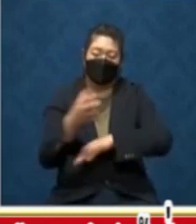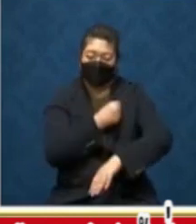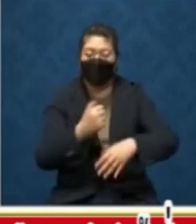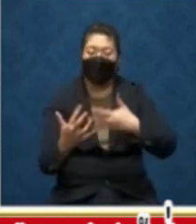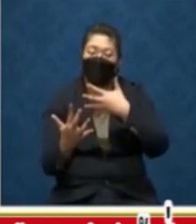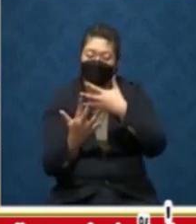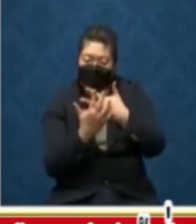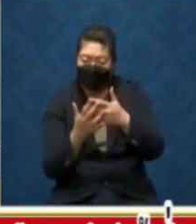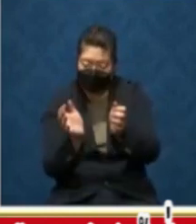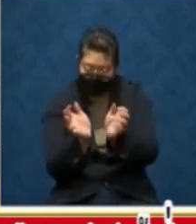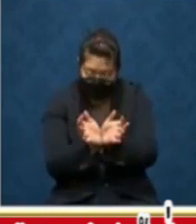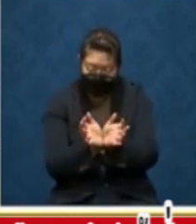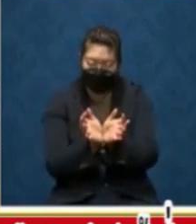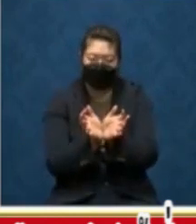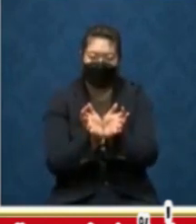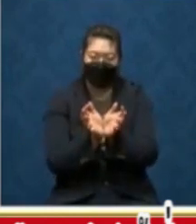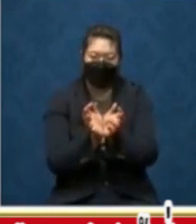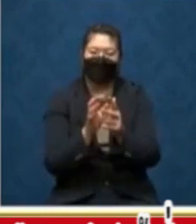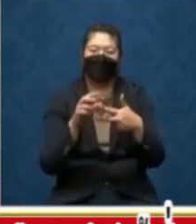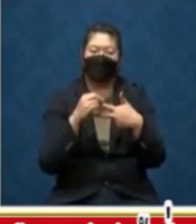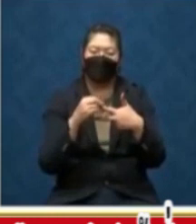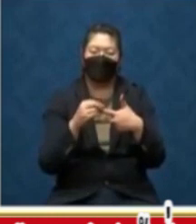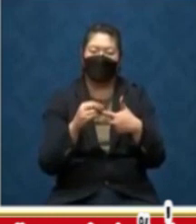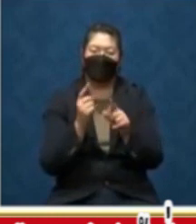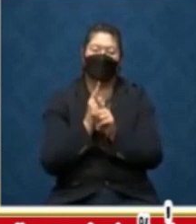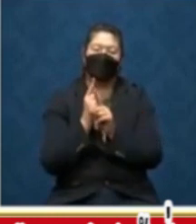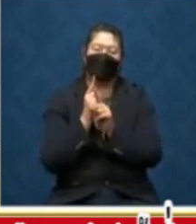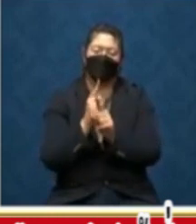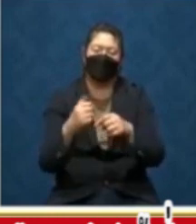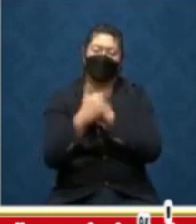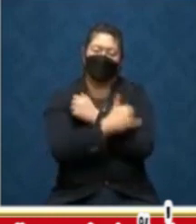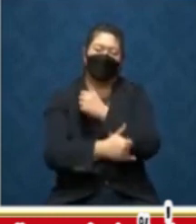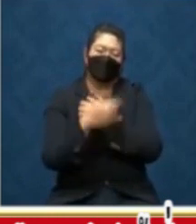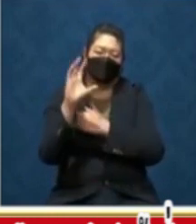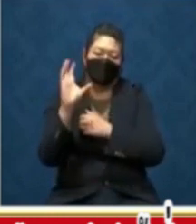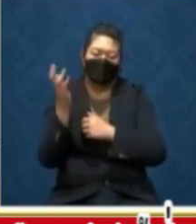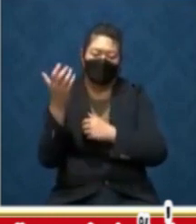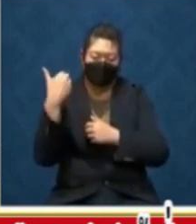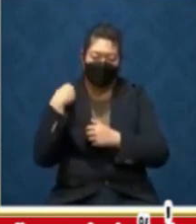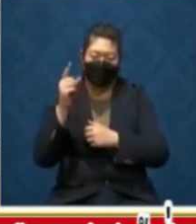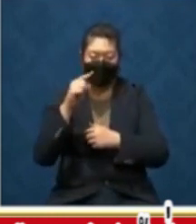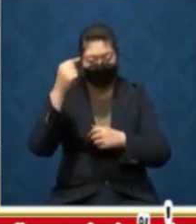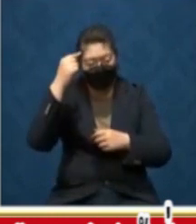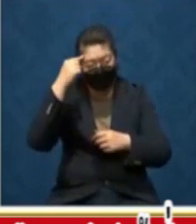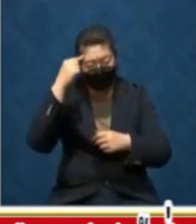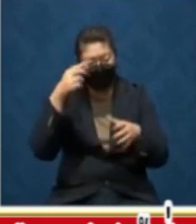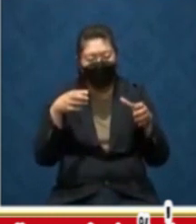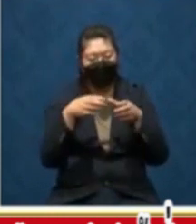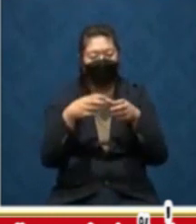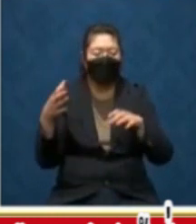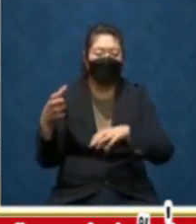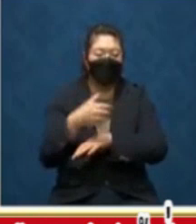นี้ก็สอดคล้องจองกันกับปรัชญาหรือหลักสากลอย่างยิ่งครับว่าความคิดเห็นทางการเมืองมันแตกต่างกันนี่